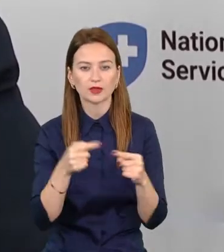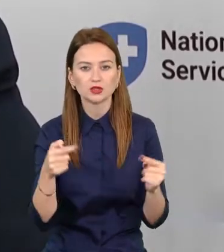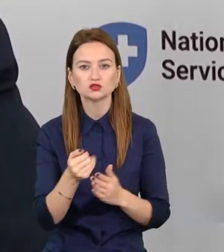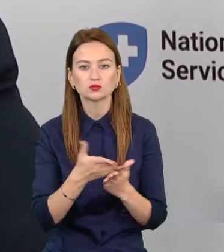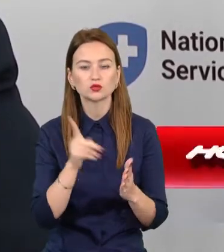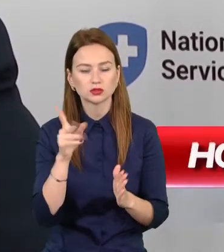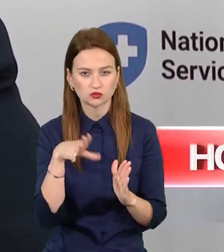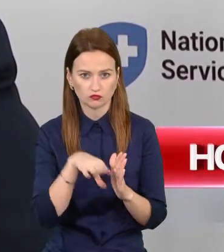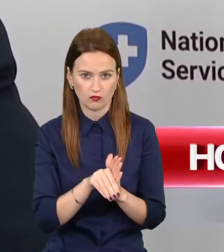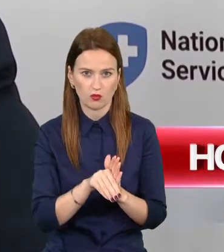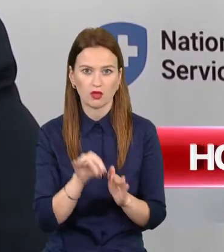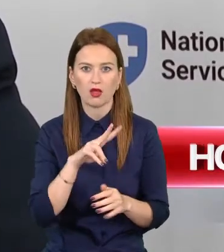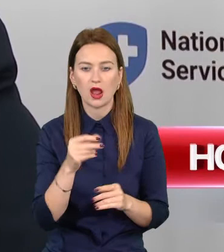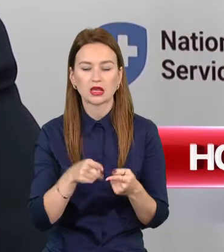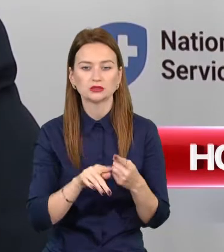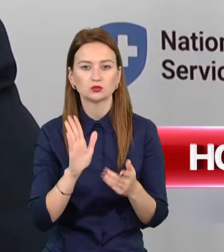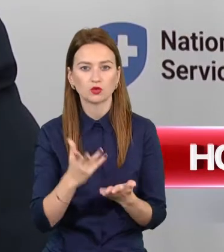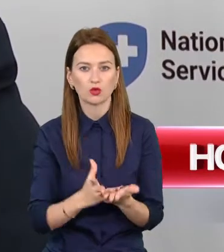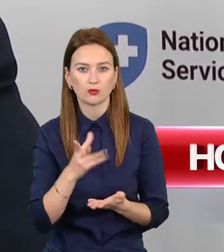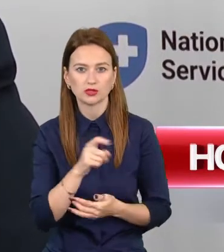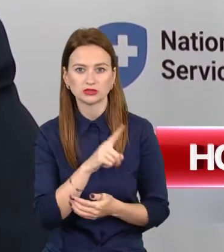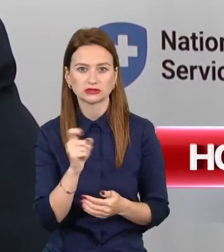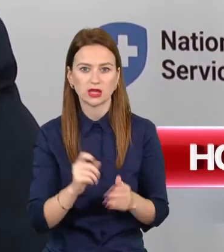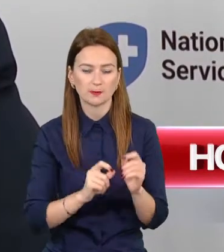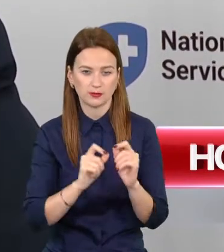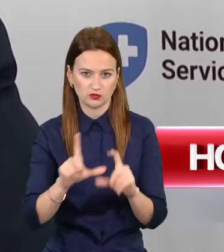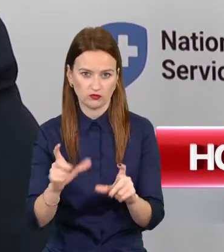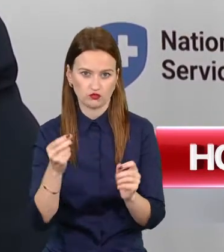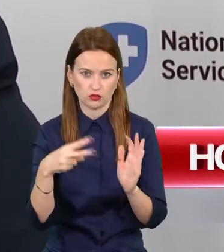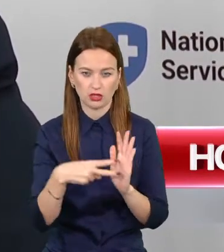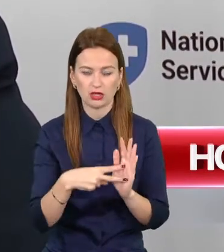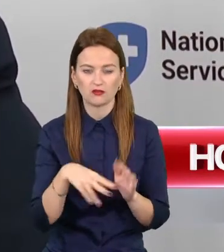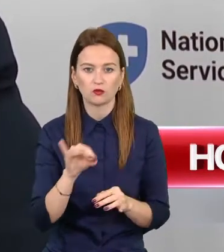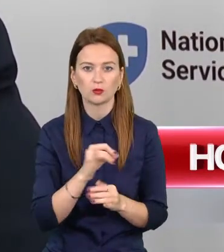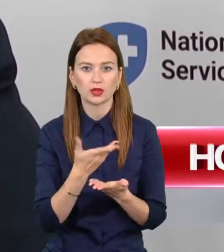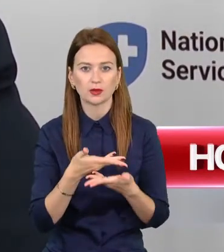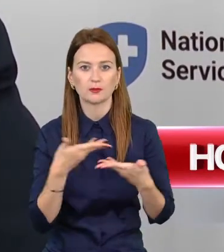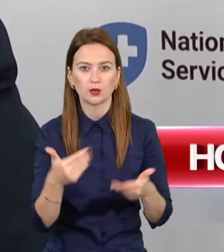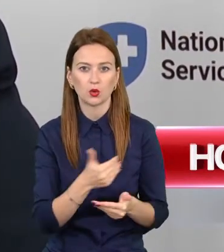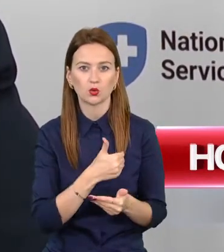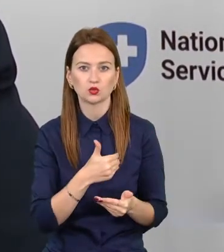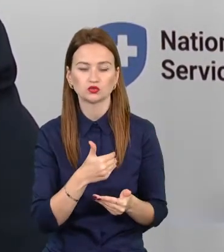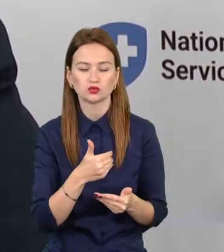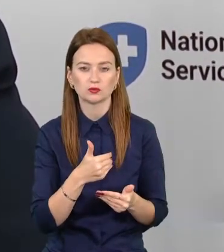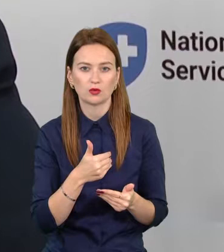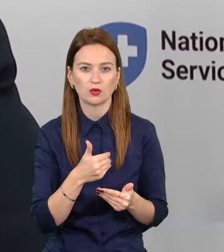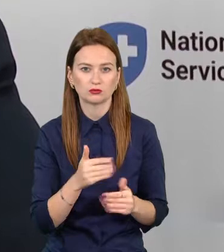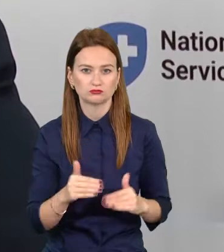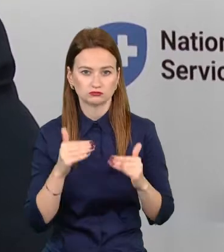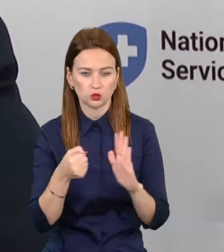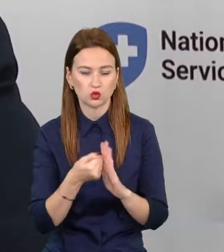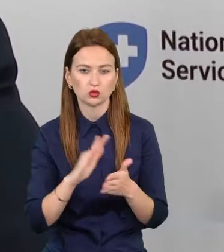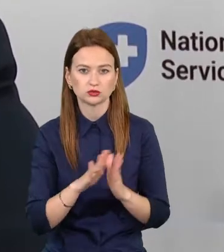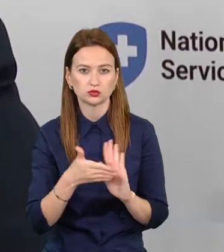в право медичних гарантій, але ці будуть оплачуватися за підвищеним тарифом. І ми хочемо прийти до ситуації,